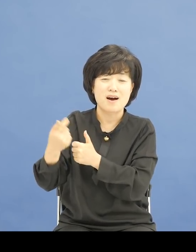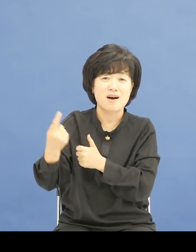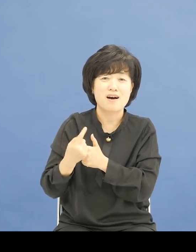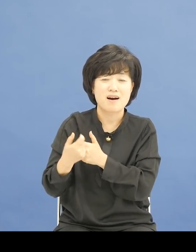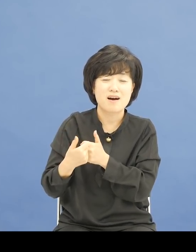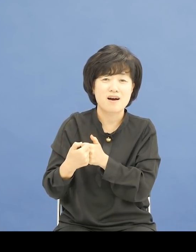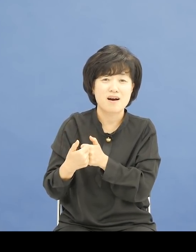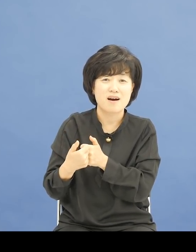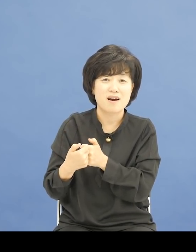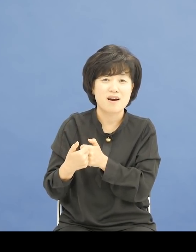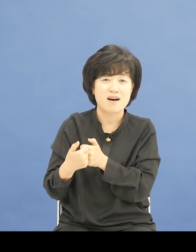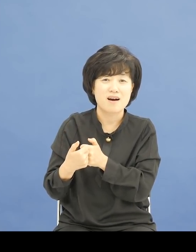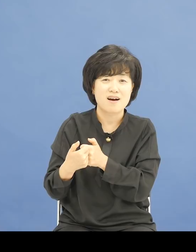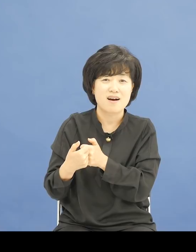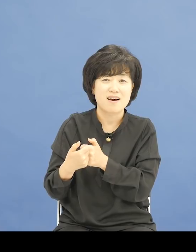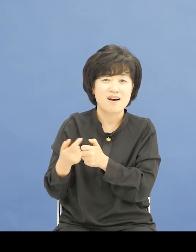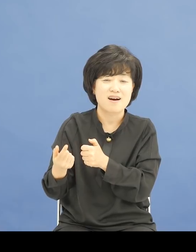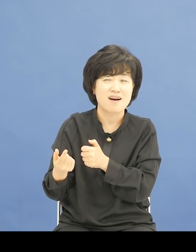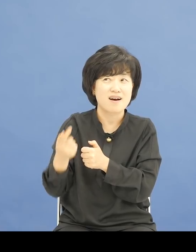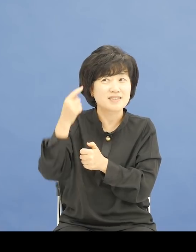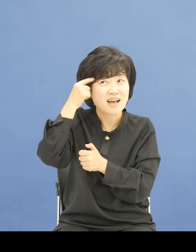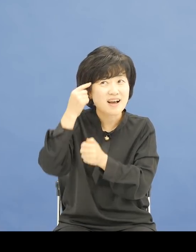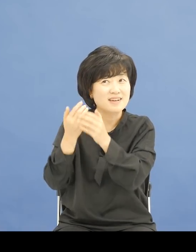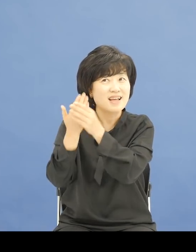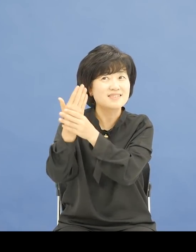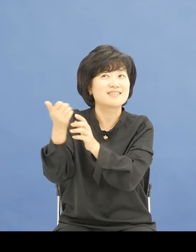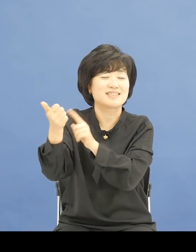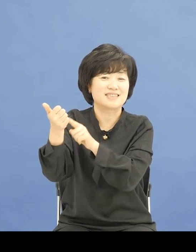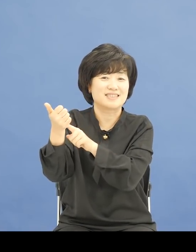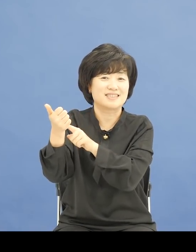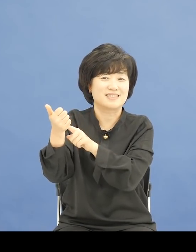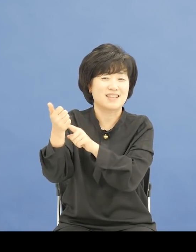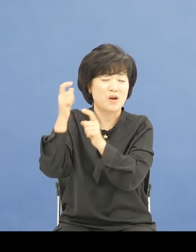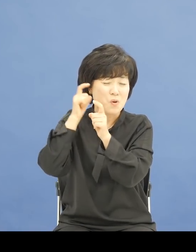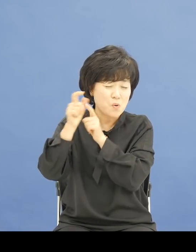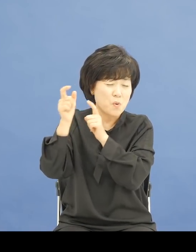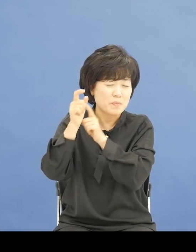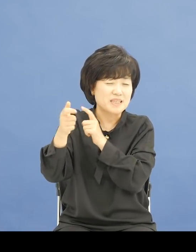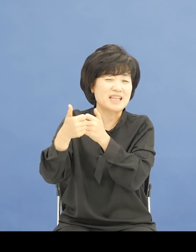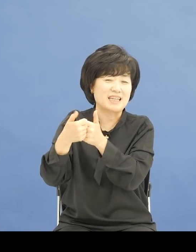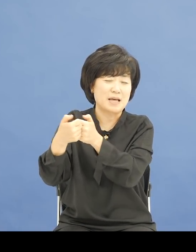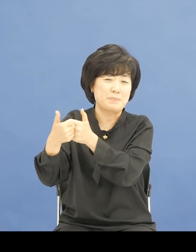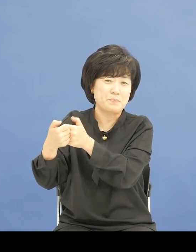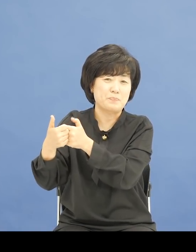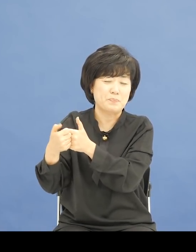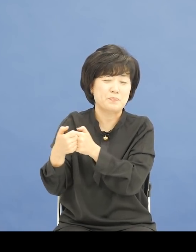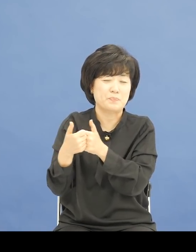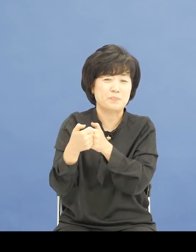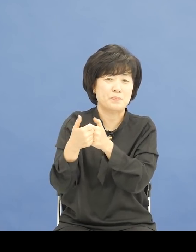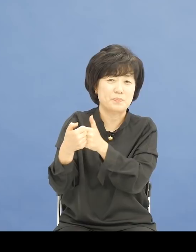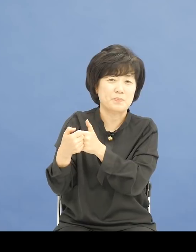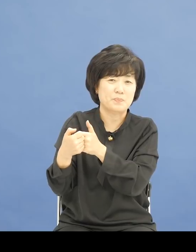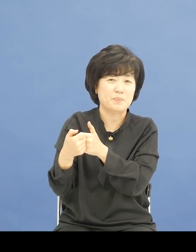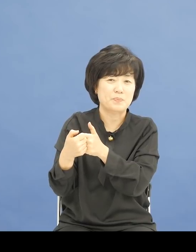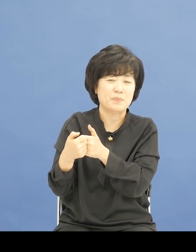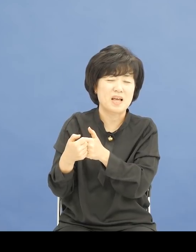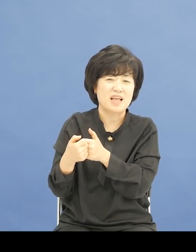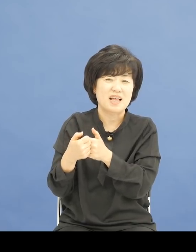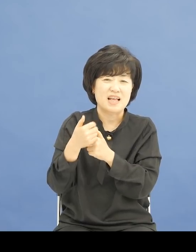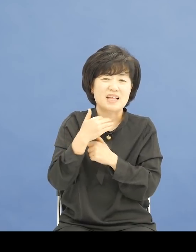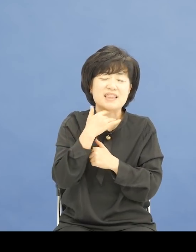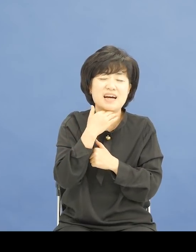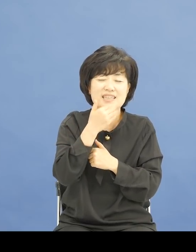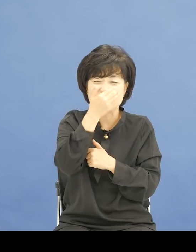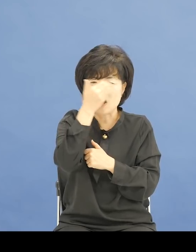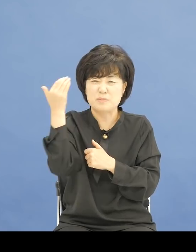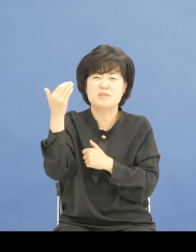텐데 또 특별히 기억나는 사연들이 있을까요? 네, 바로 떠오르는 친구가 있는데 네. 이제 고민 상담을 하다 보면 뭐 워낙 많은 사람이 있었지만 특히나